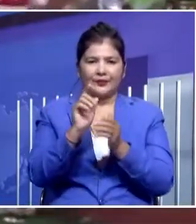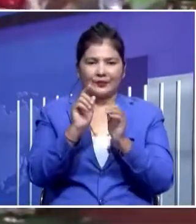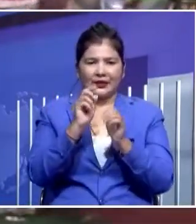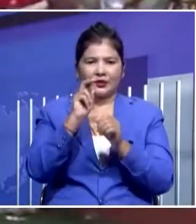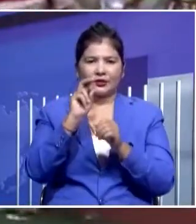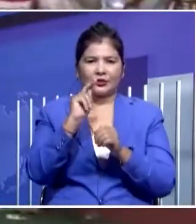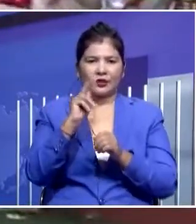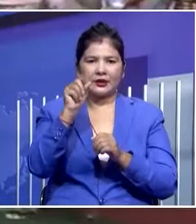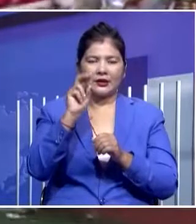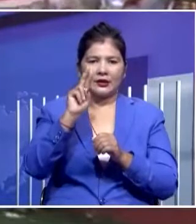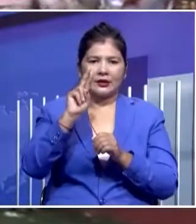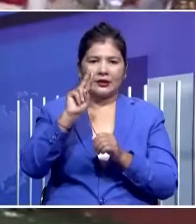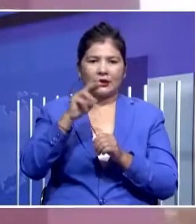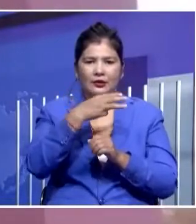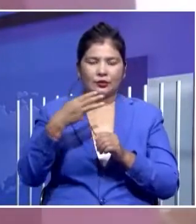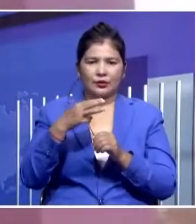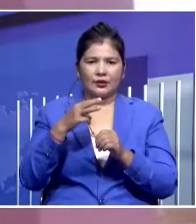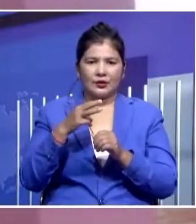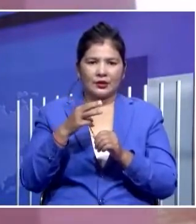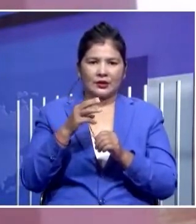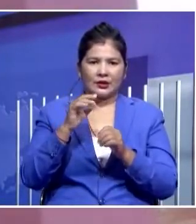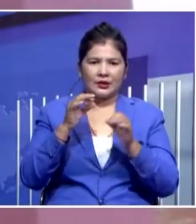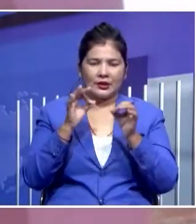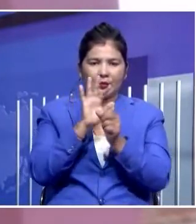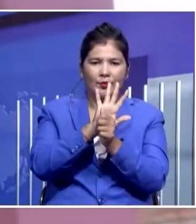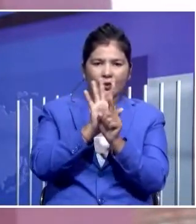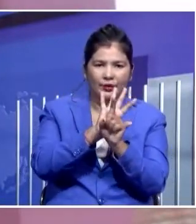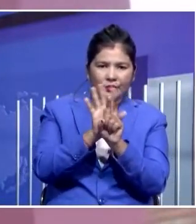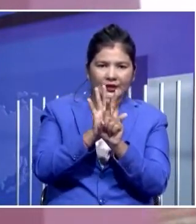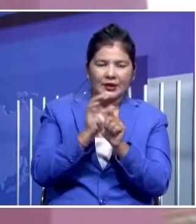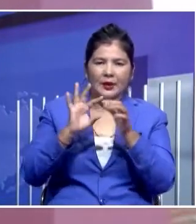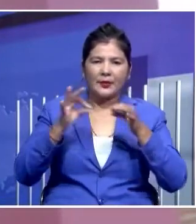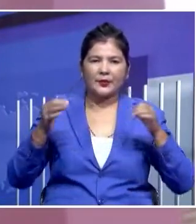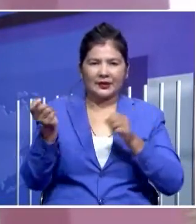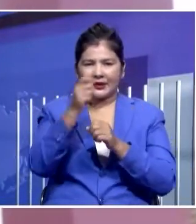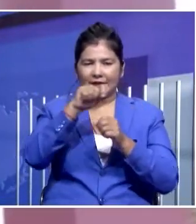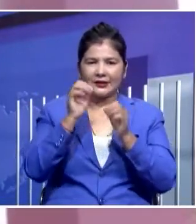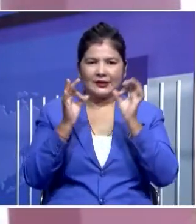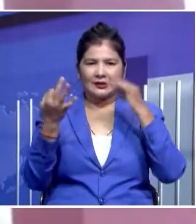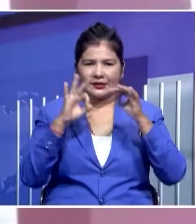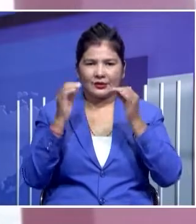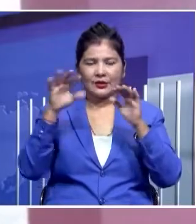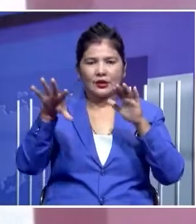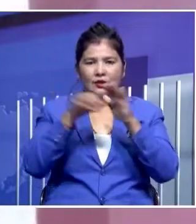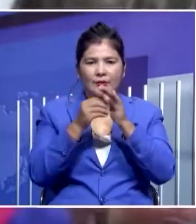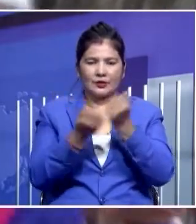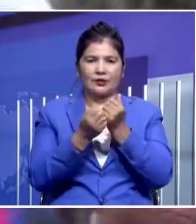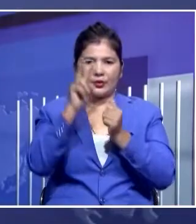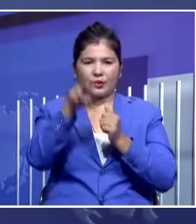समुदायमा प्रचलनमा रहेको मयूर नाच, झुम्रा नाच, लाठी नाचहरू संरक्षण गर्नुपर्ने अवस्थामा पुगेका छन्।